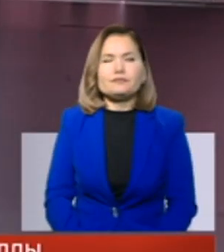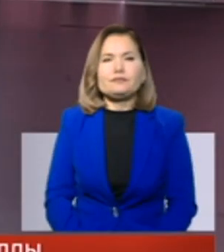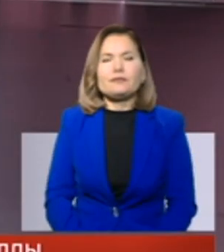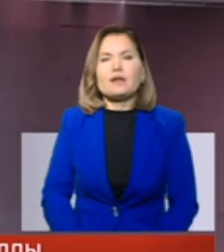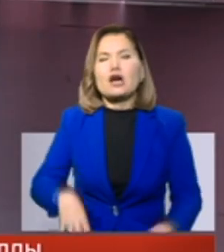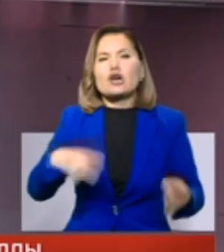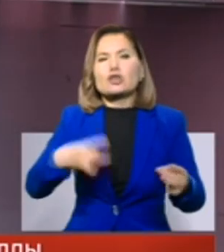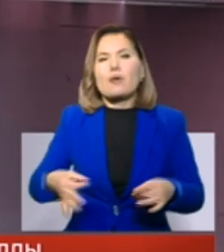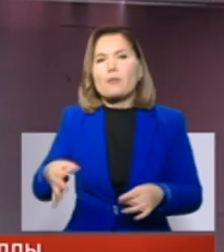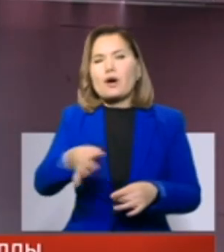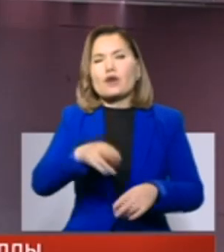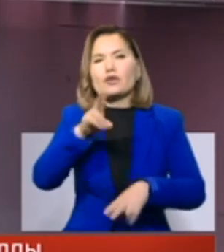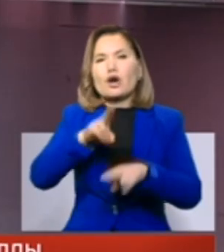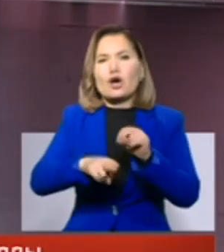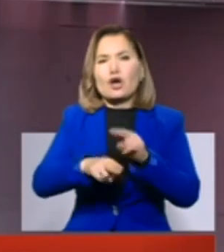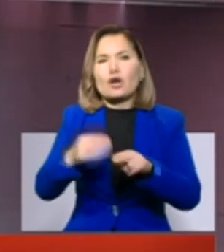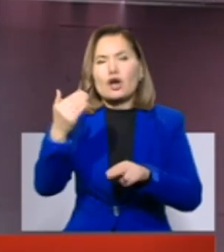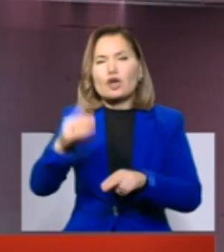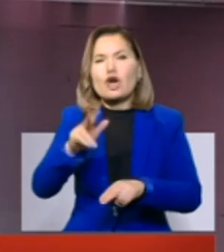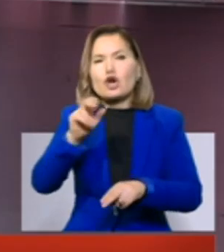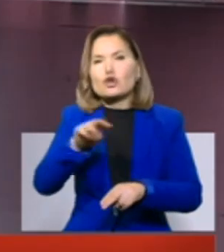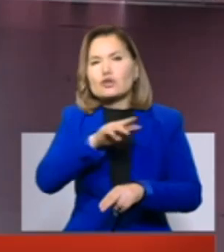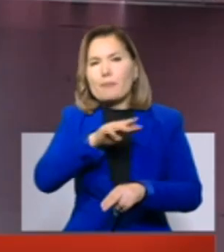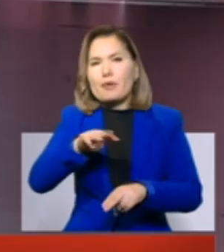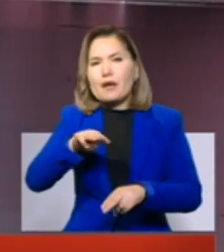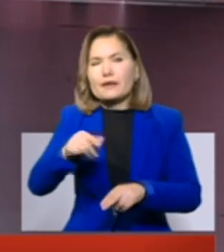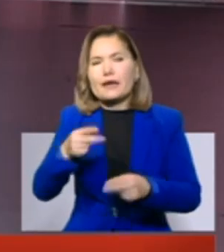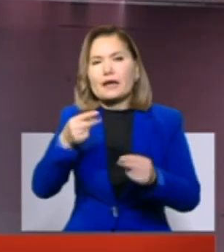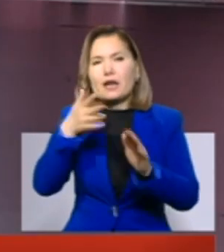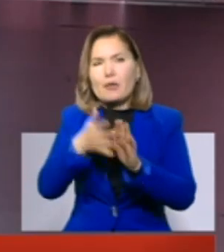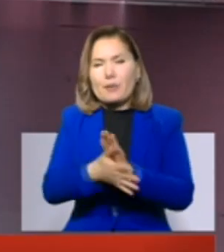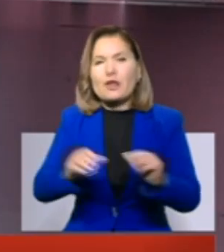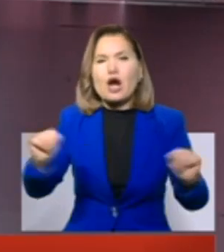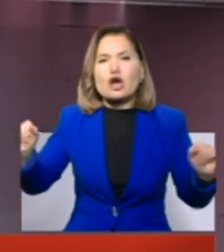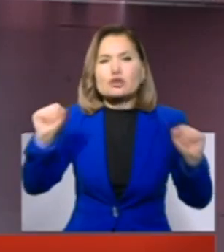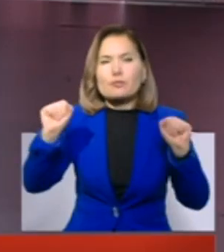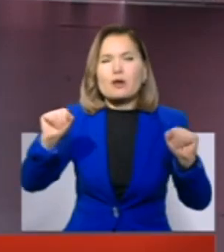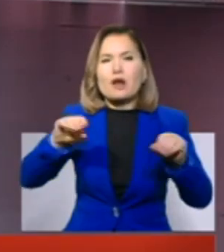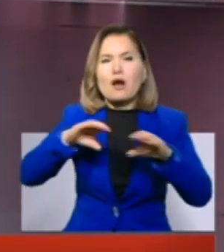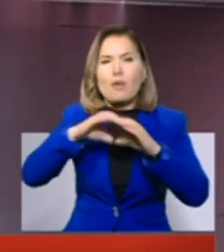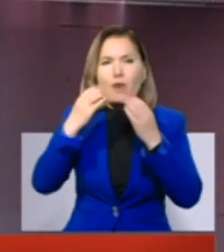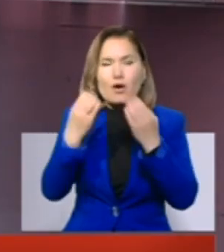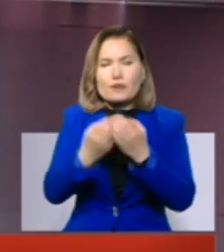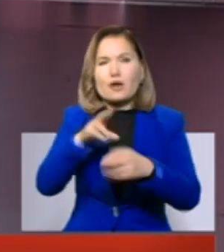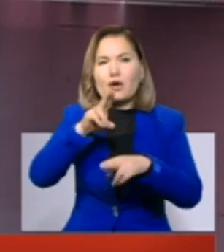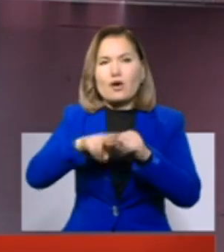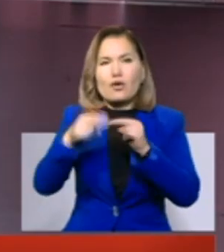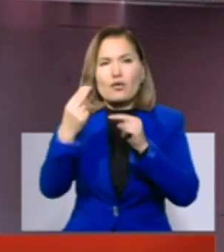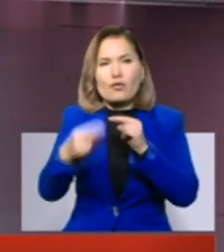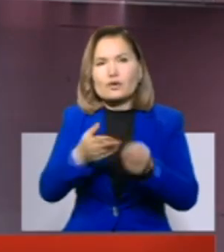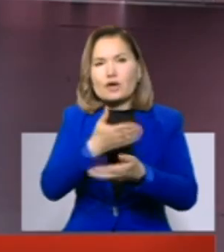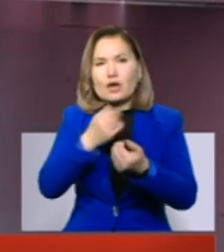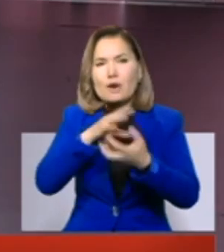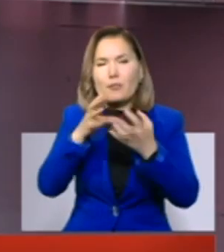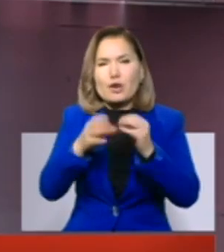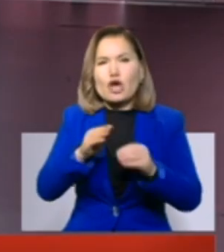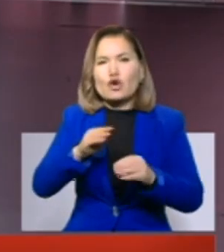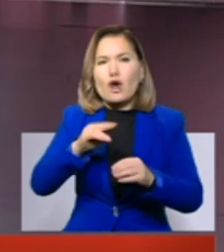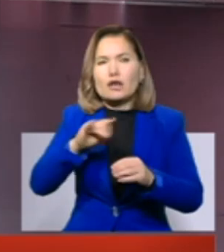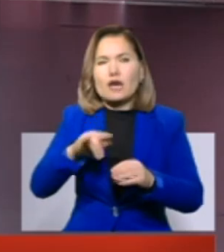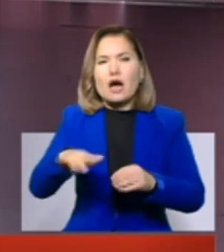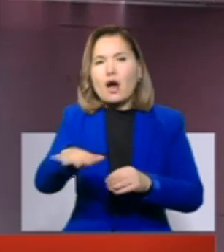Жамбыл облысында құрылысына 300 миллион теңге қаржы жұмсалған спорт кешені әлі күнге аяқталар емес. Жуалы